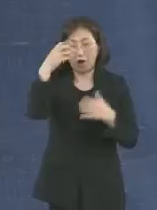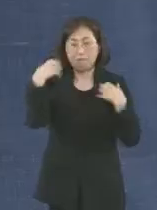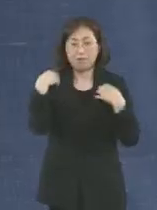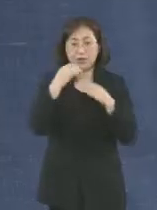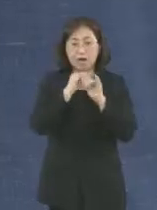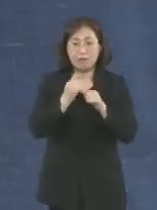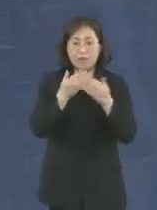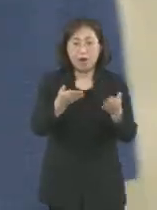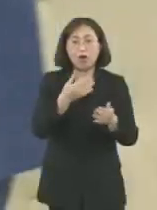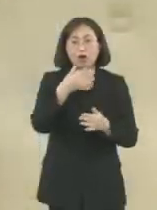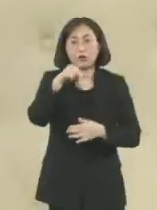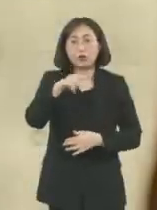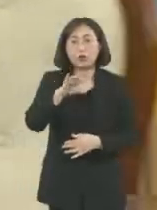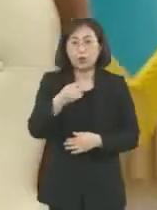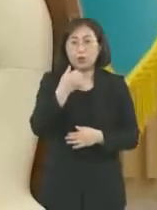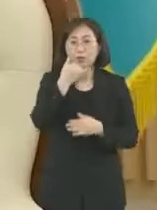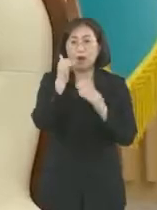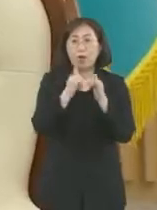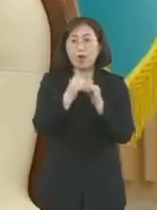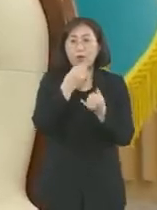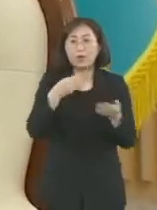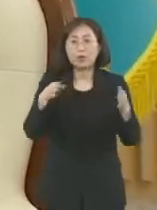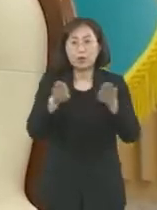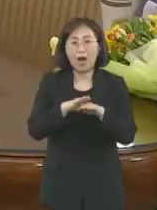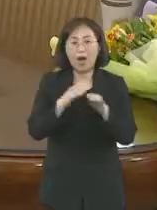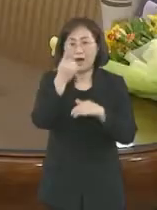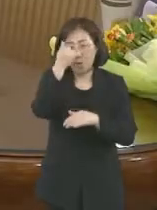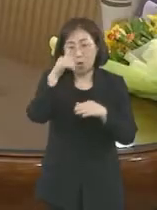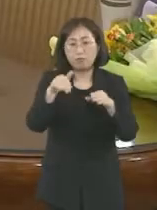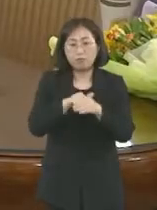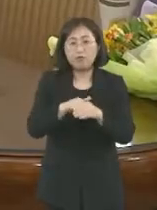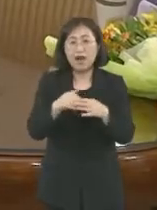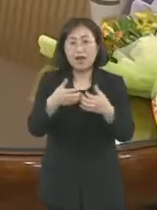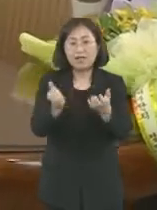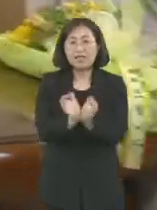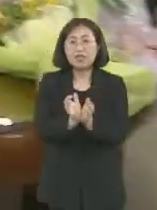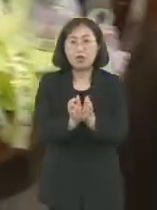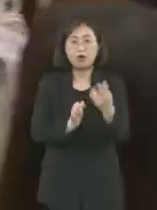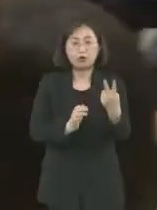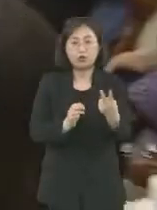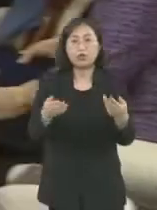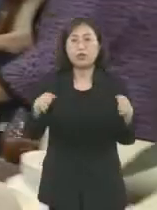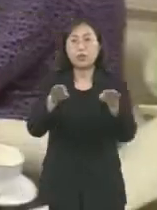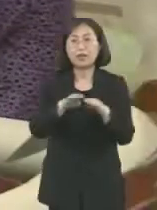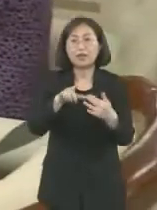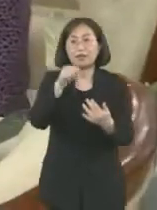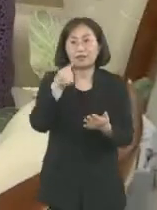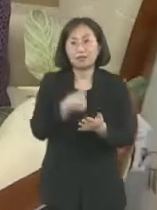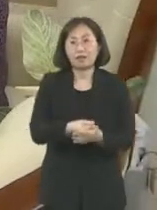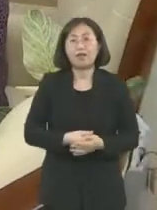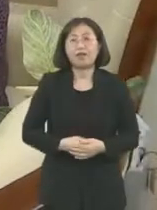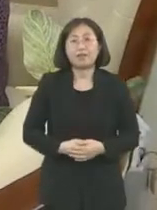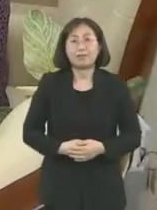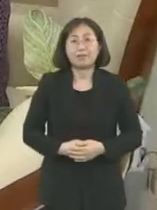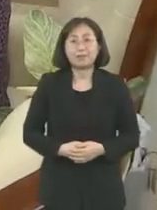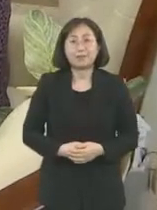중촌 사회 복지관과 한국 효 문화 진흥원 등 효행 단체의 2개 기관이 선정됐습니다